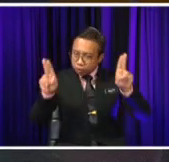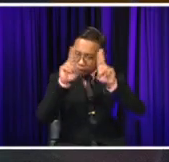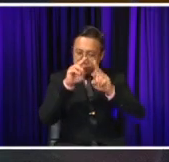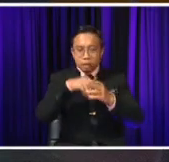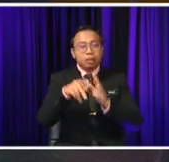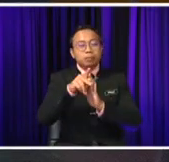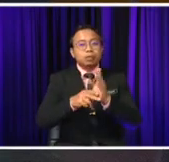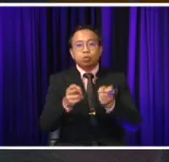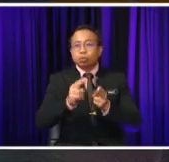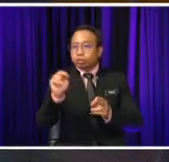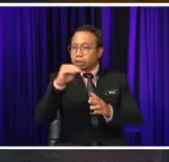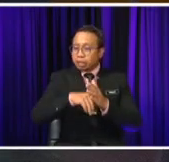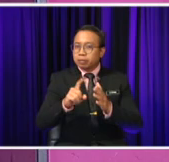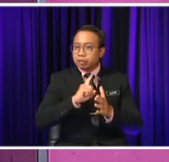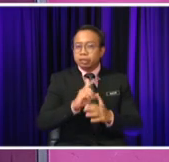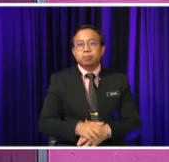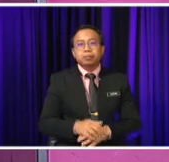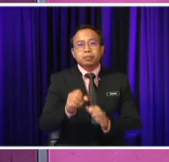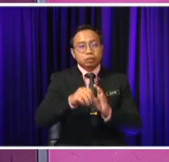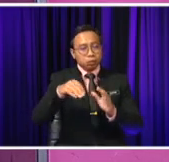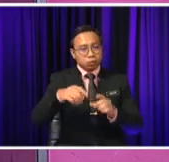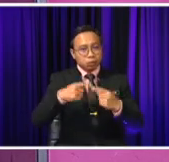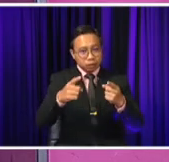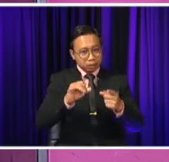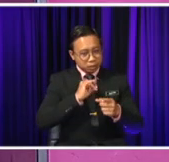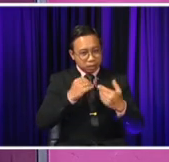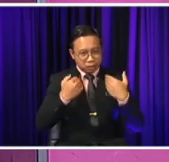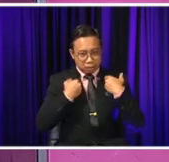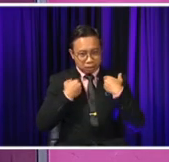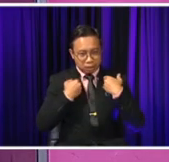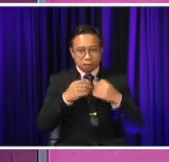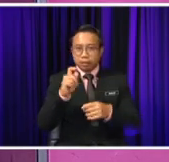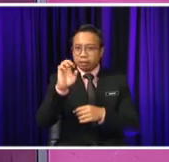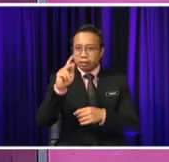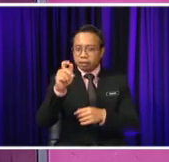pengurusan Islam Oke sebelum kita pergi sumber bermain saya ada teka-teki